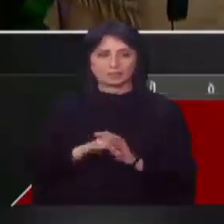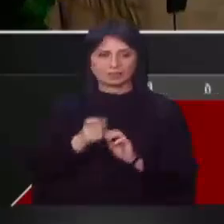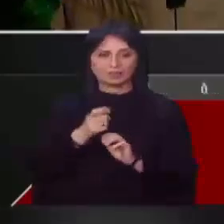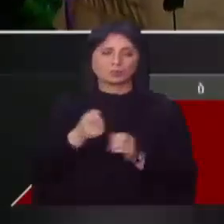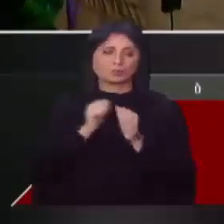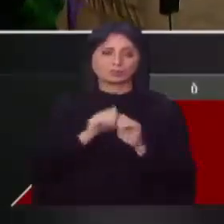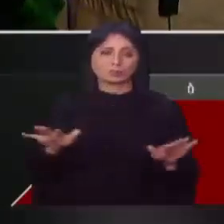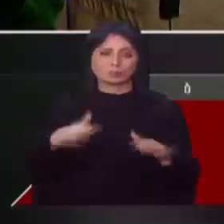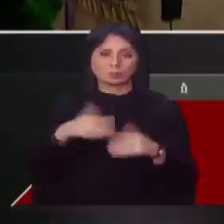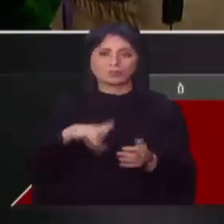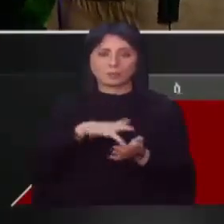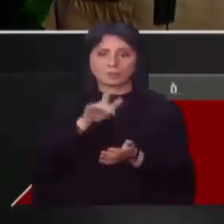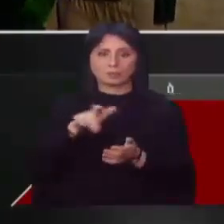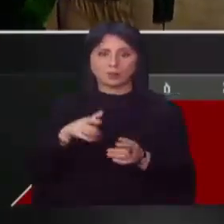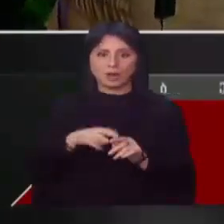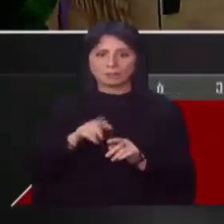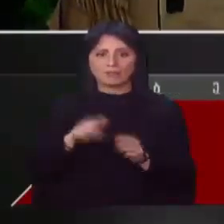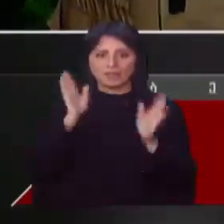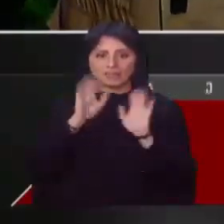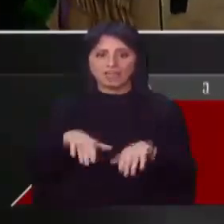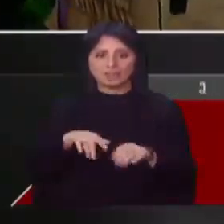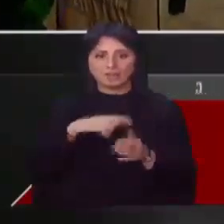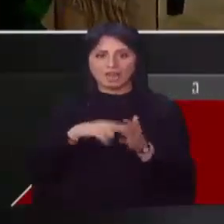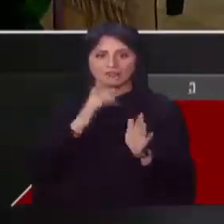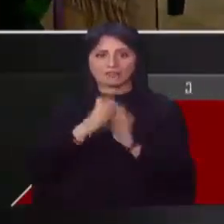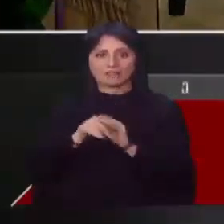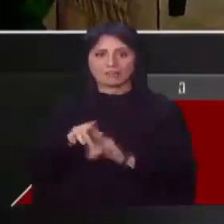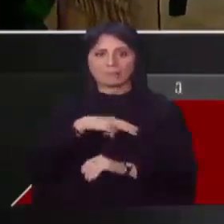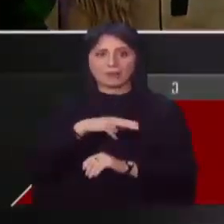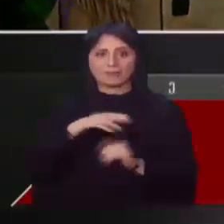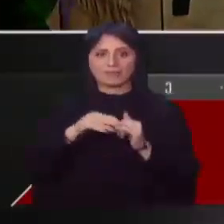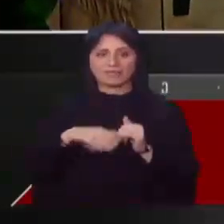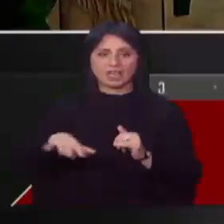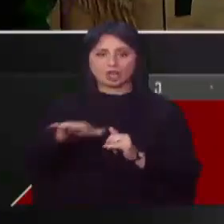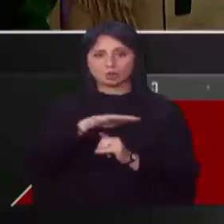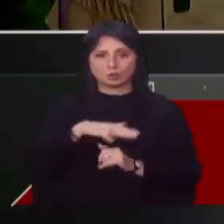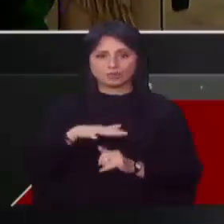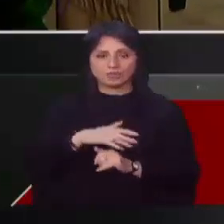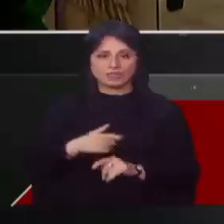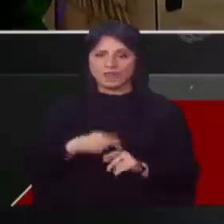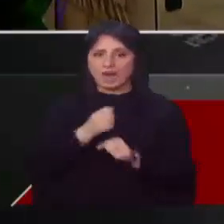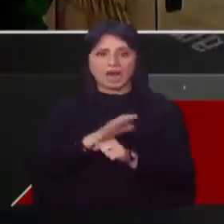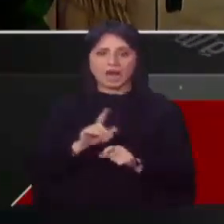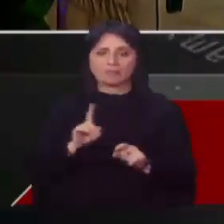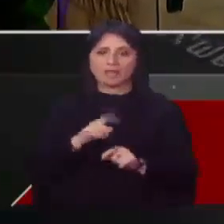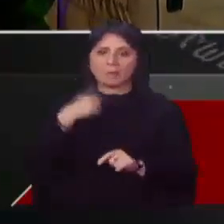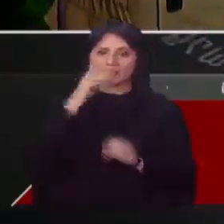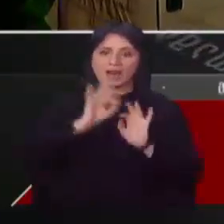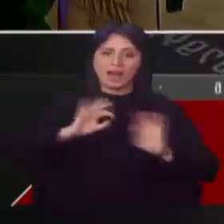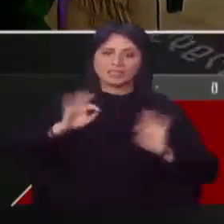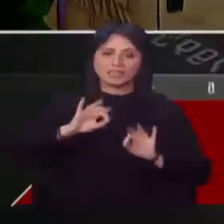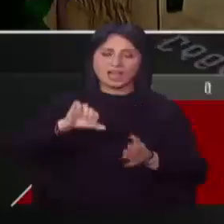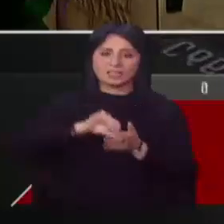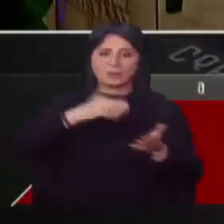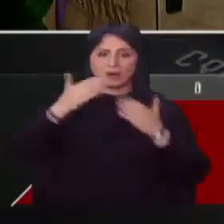წინ დაიშალნენ აქციის მონაწილეები და დატოვეს ქალაქის გამზირი. აქ პარლამენტის მიმდებარე ტერიტორიაზე არ გაკეთებულა რაიმე სახის განცხადებები